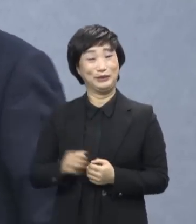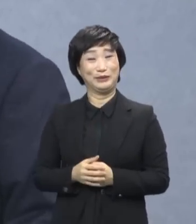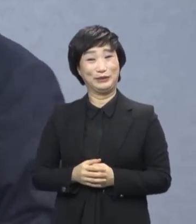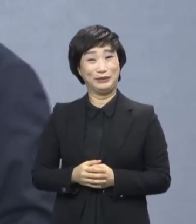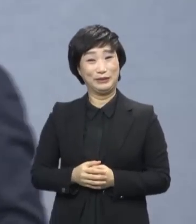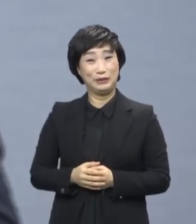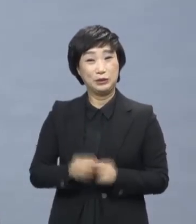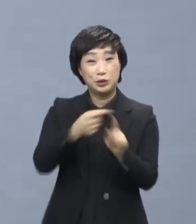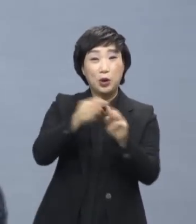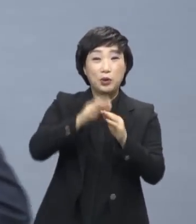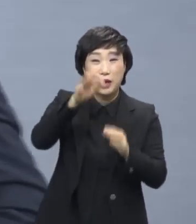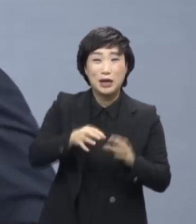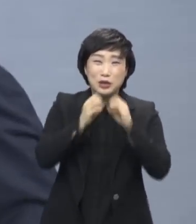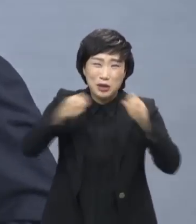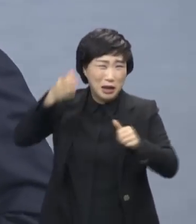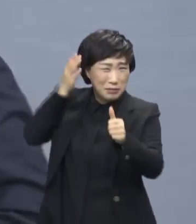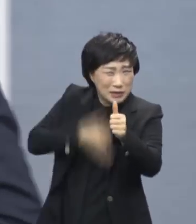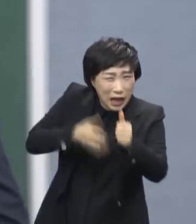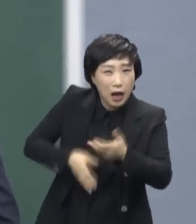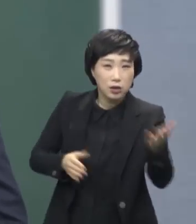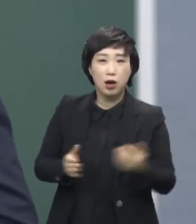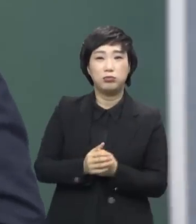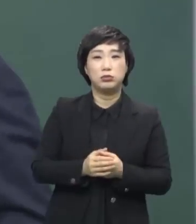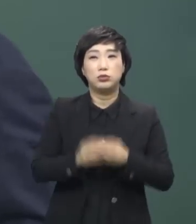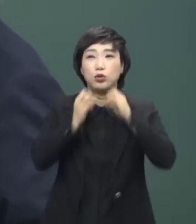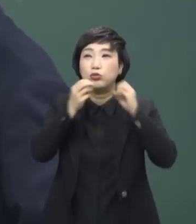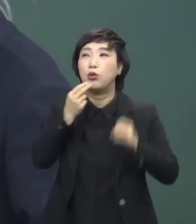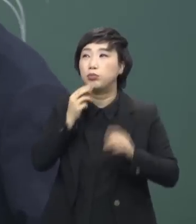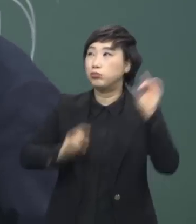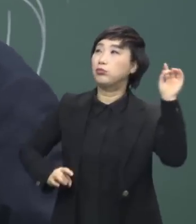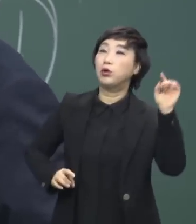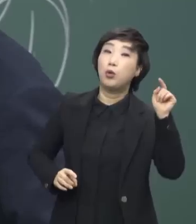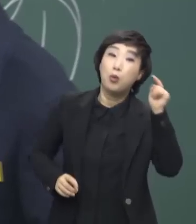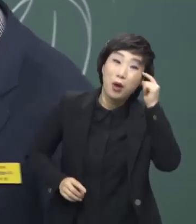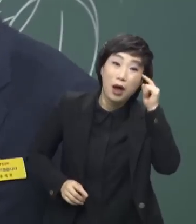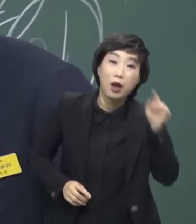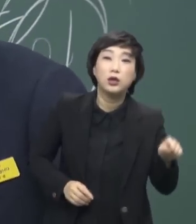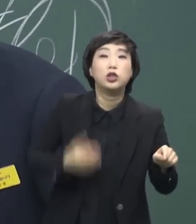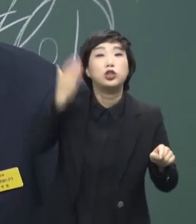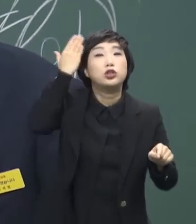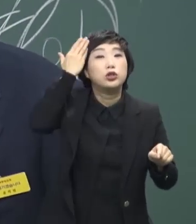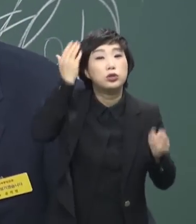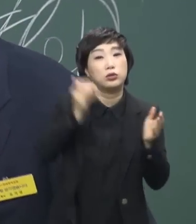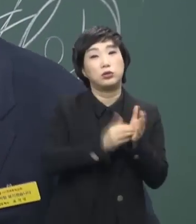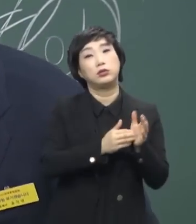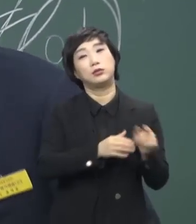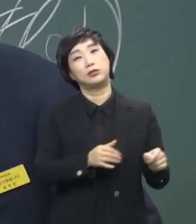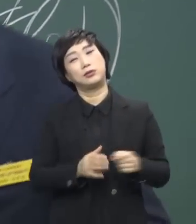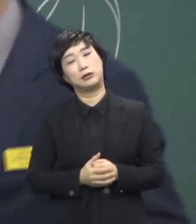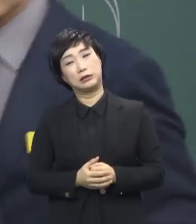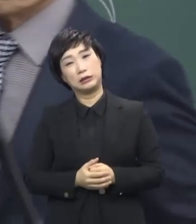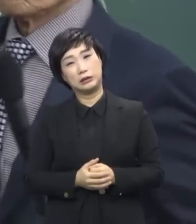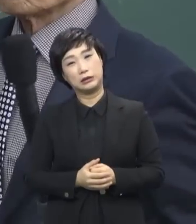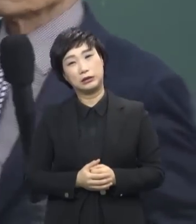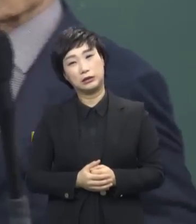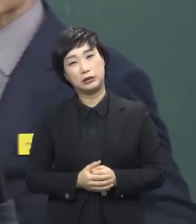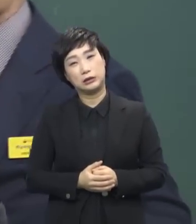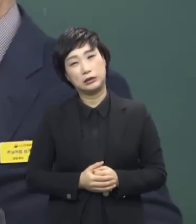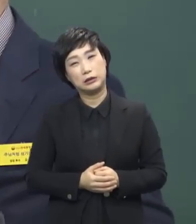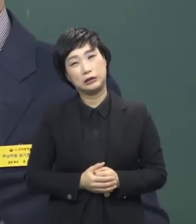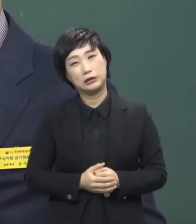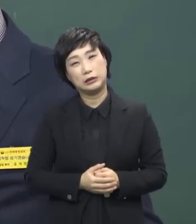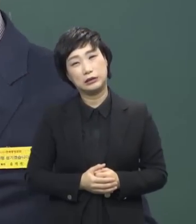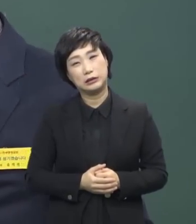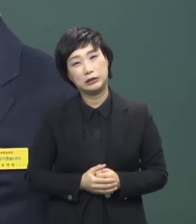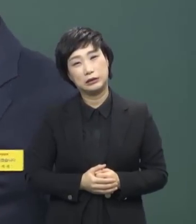근데 교회에서 전도하자고 아무리 해도 전도하지 않는 사람은 여기 이런 사람 여기 머무르는